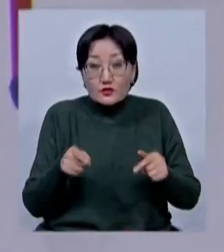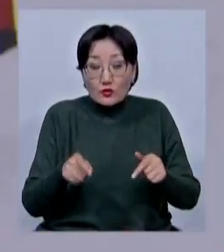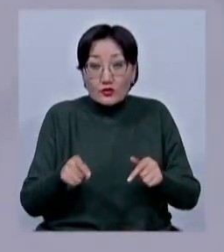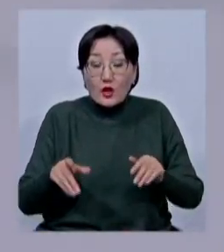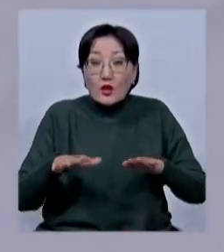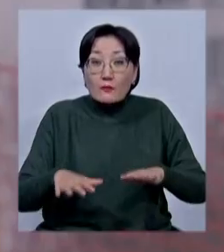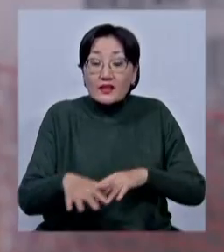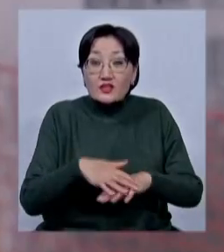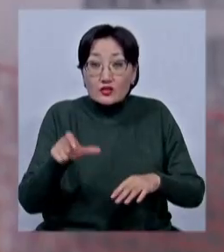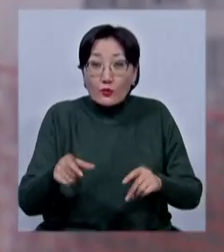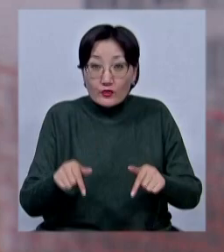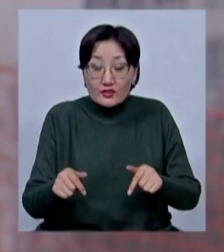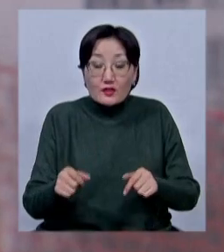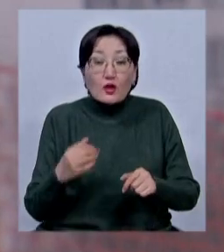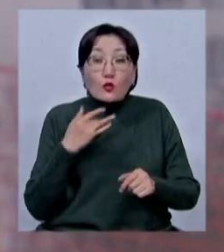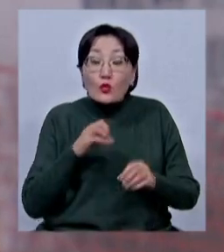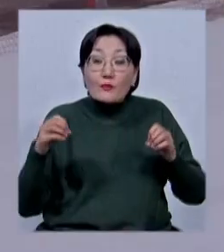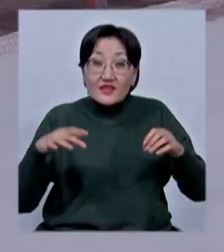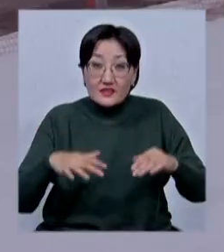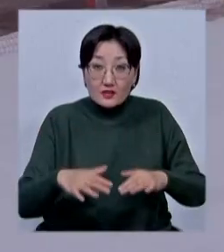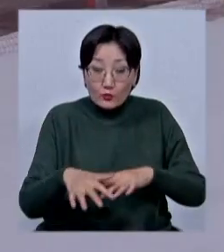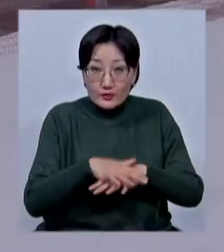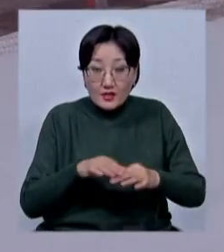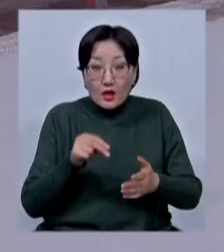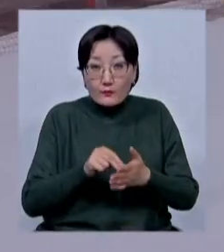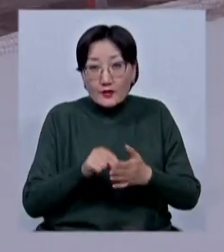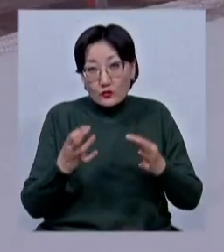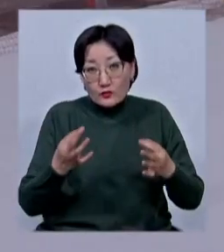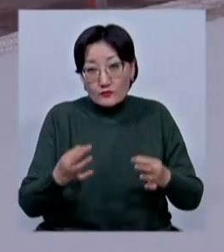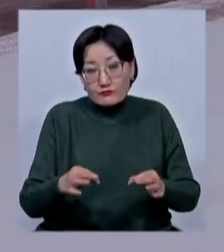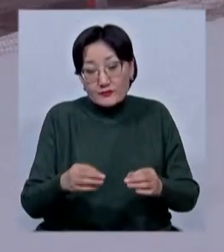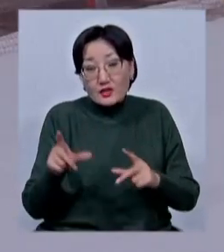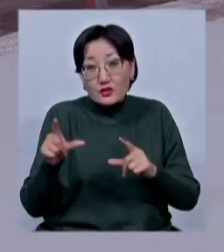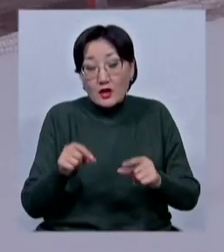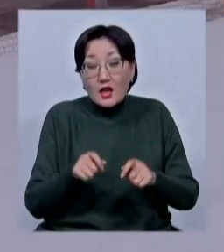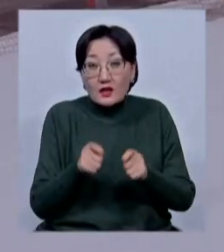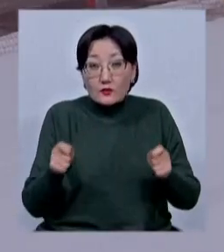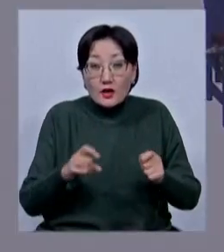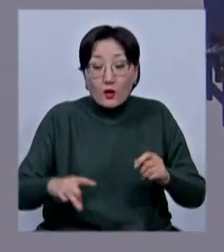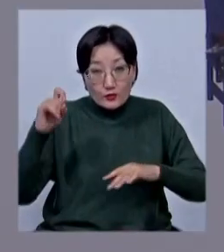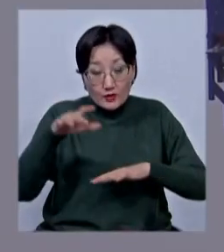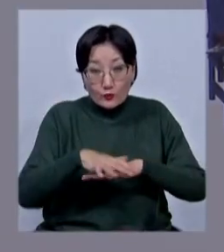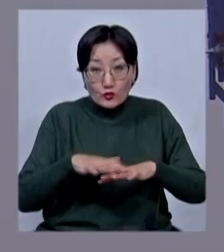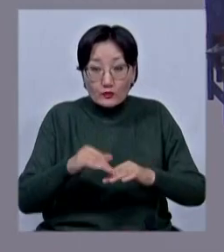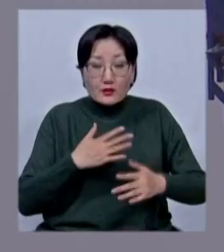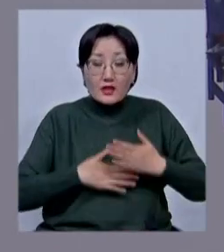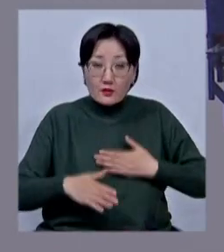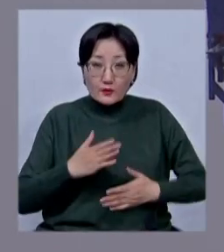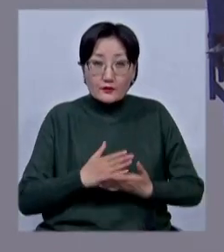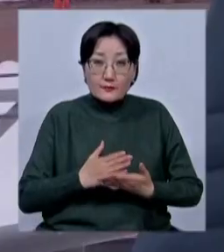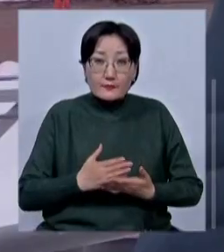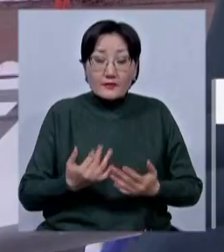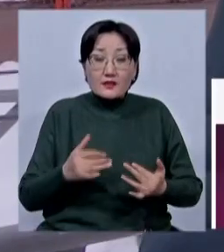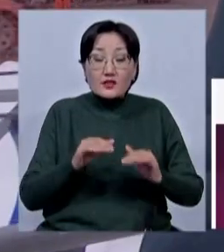мұндағы жергілікті тұрғындар бұл жерге көптеп келетін көрінеді. Халыққа бағасы қол жетімді сырғанақтың ашылғанына аудан тұрғындары риза болып жатыр.